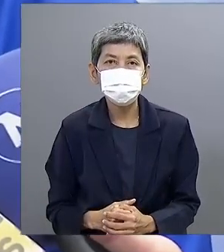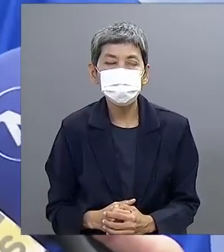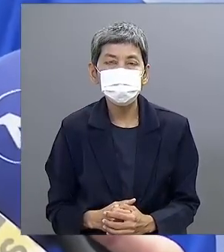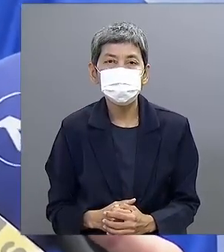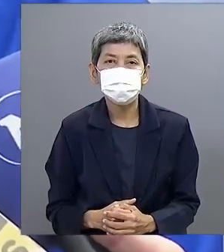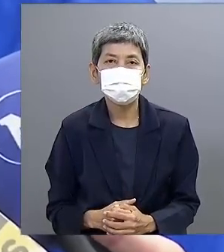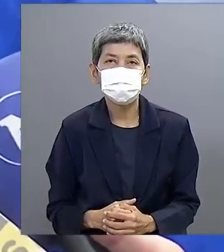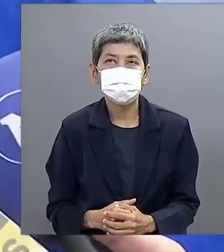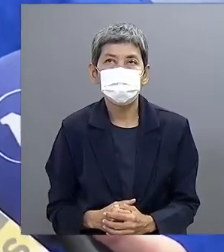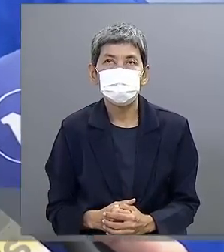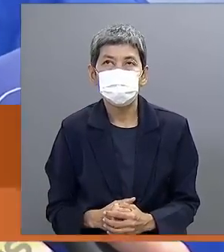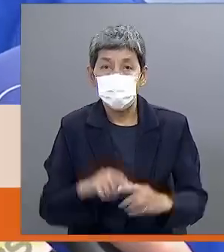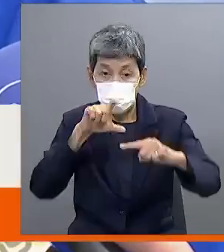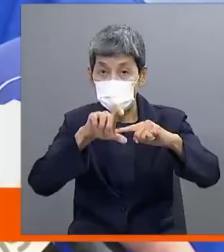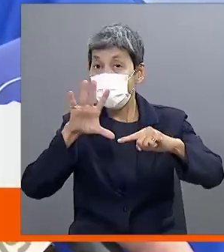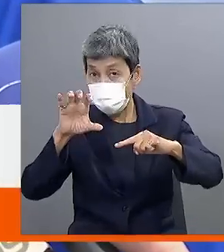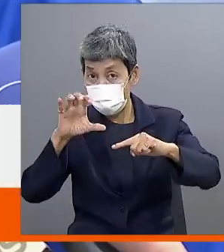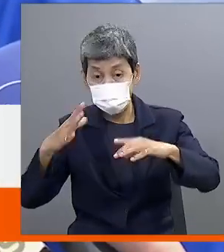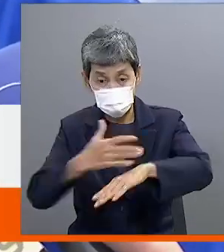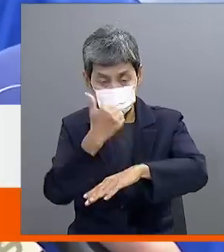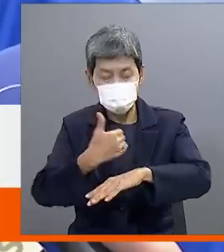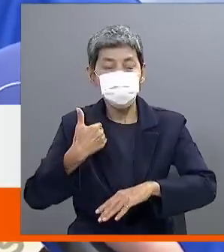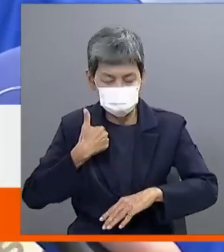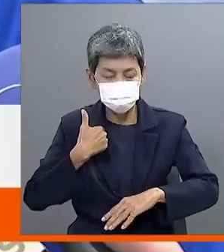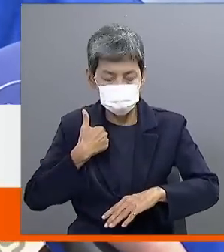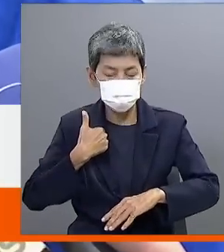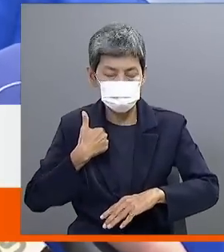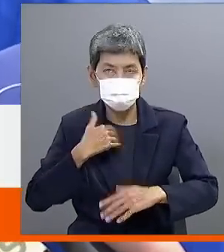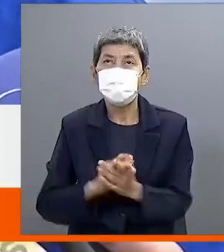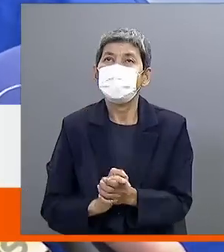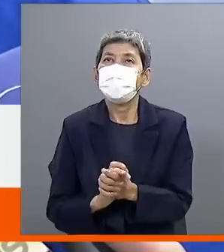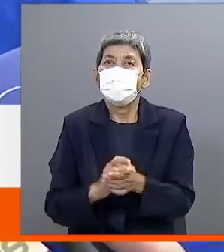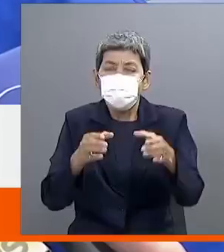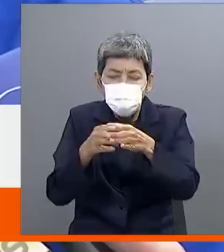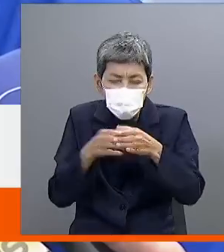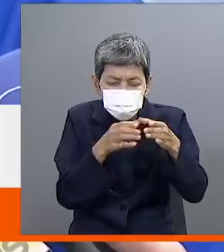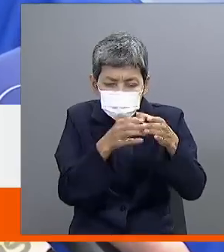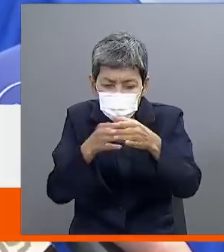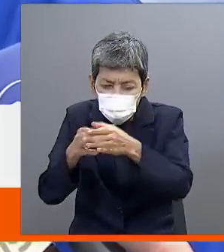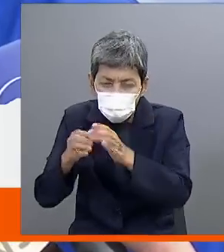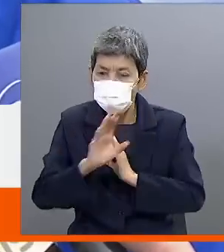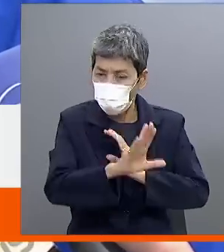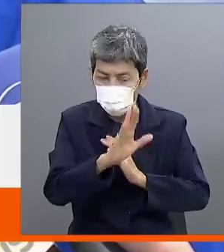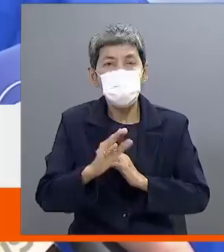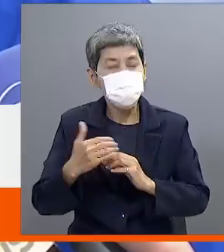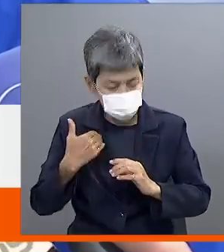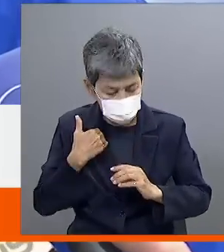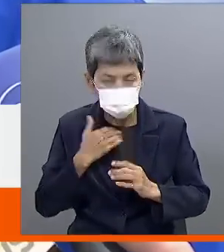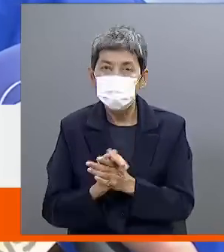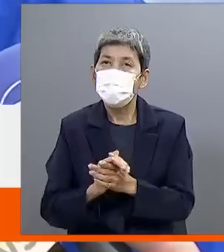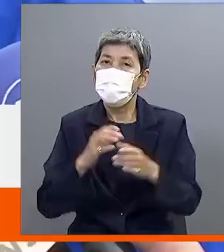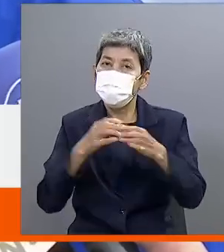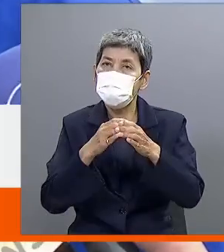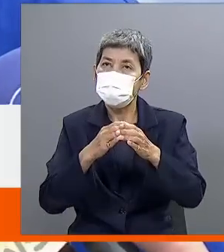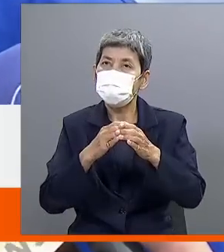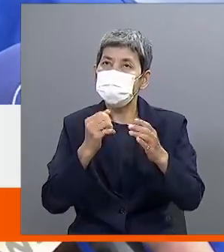พอใช้สูตรหาร500การเมืองใหม่มันเกิดขึ้นได้นะครับทำให้มีพรรคเฉพาะกิจเฉพาะทางเนี่ยเกิดขึ้นได้เยอะไม่ว่าจะเป็นพรรคเศรษฐกิจพรรคด้าน